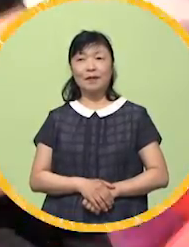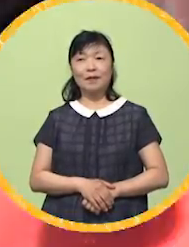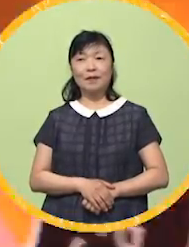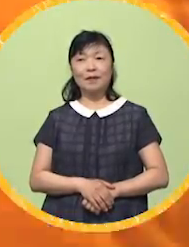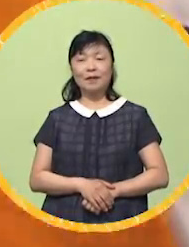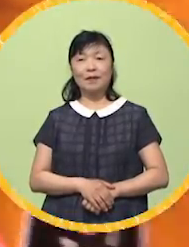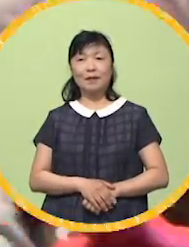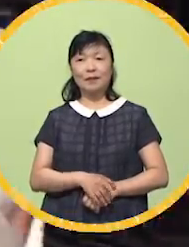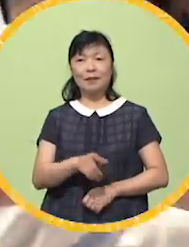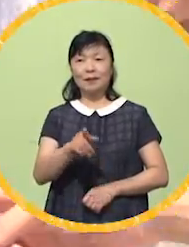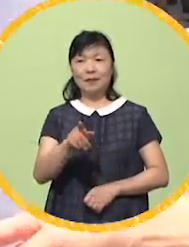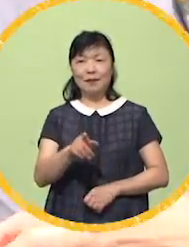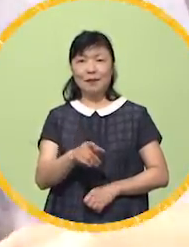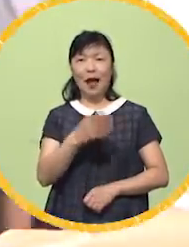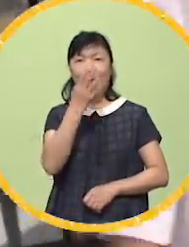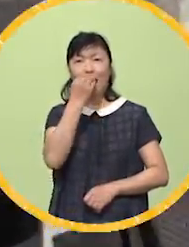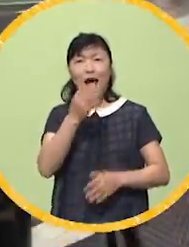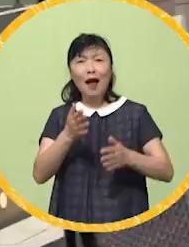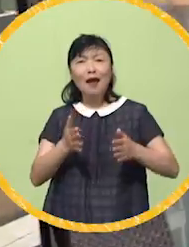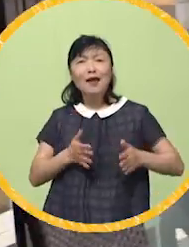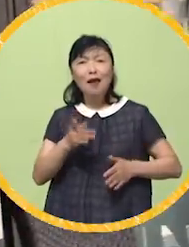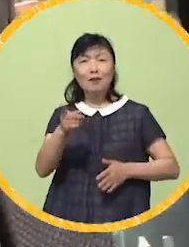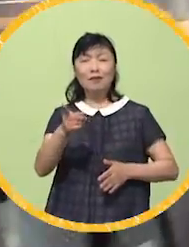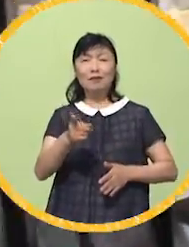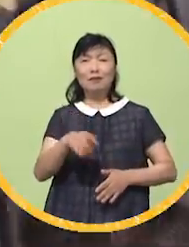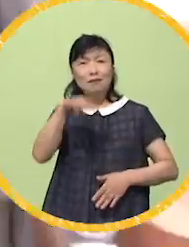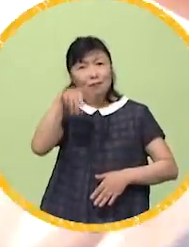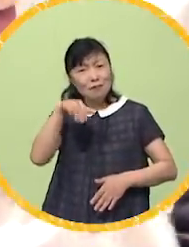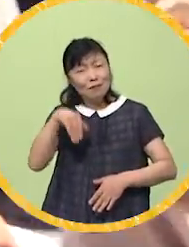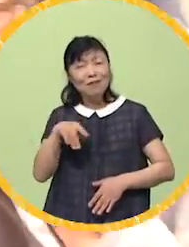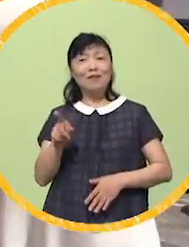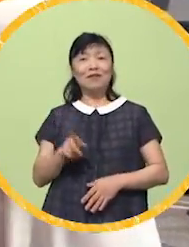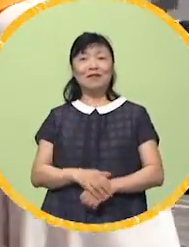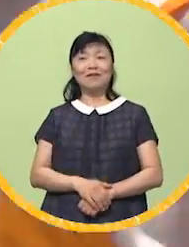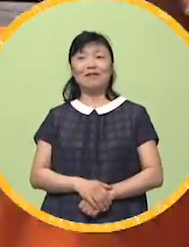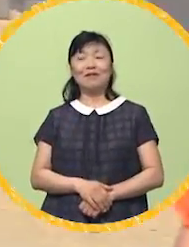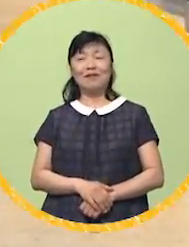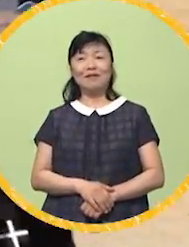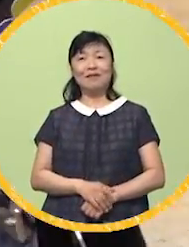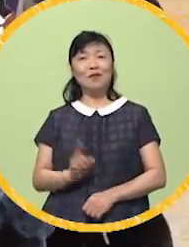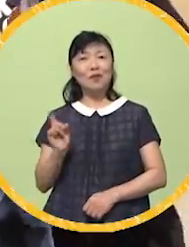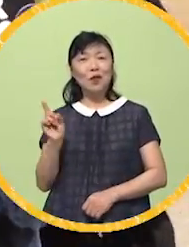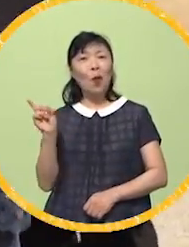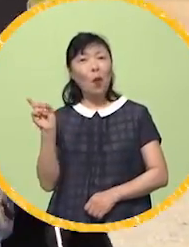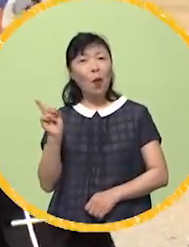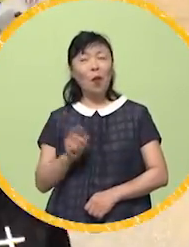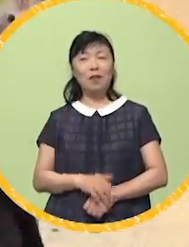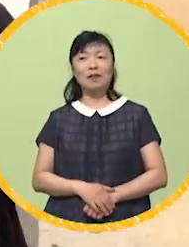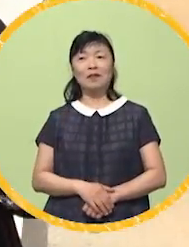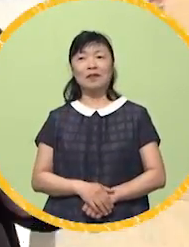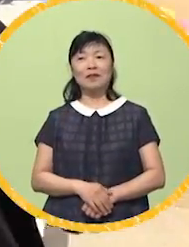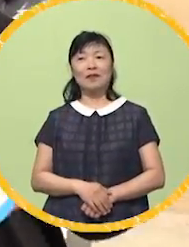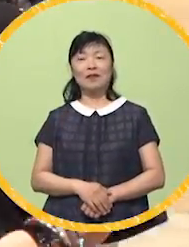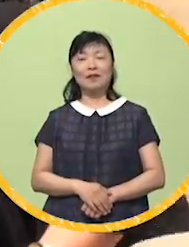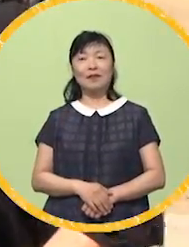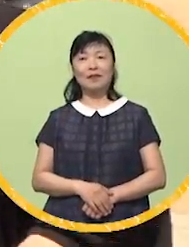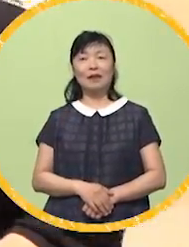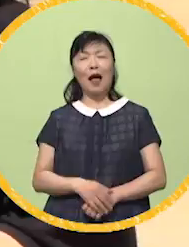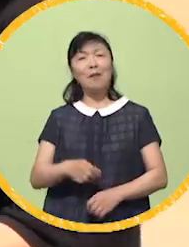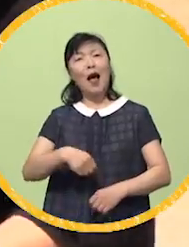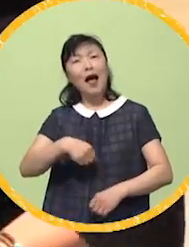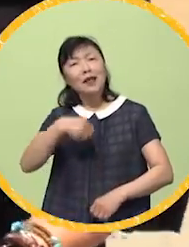お前ずっと照れてんな、お前。なんだお前、来いよ。 作れよ、今日。 初対面どう、こいつの印象。 真面目そうです